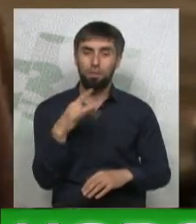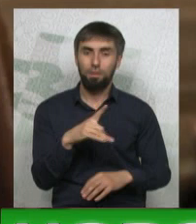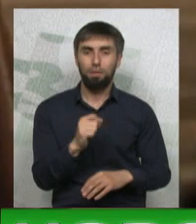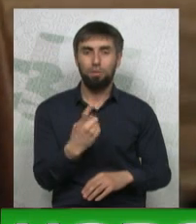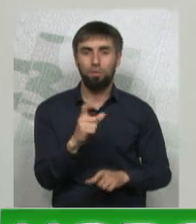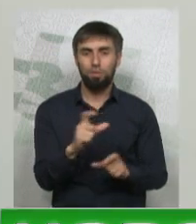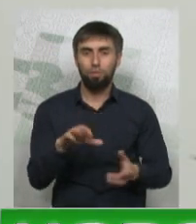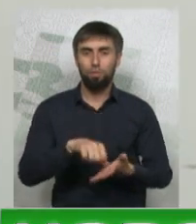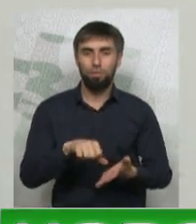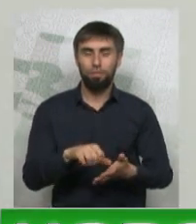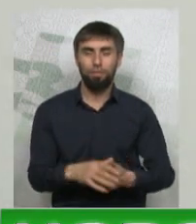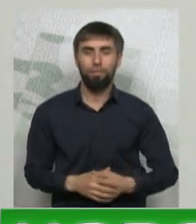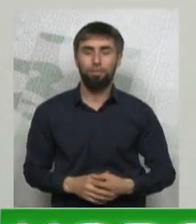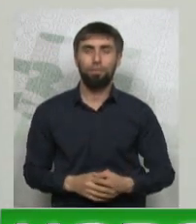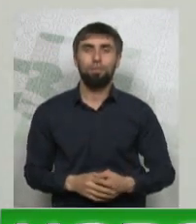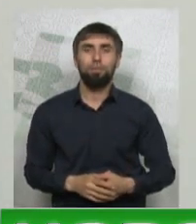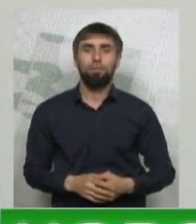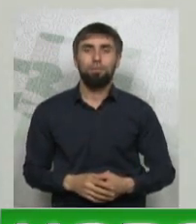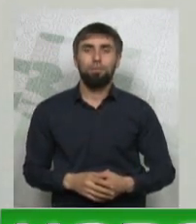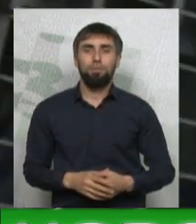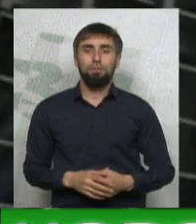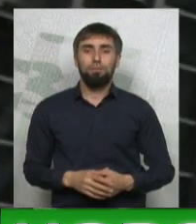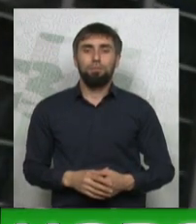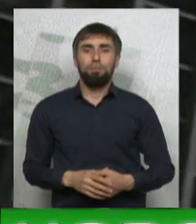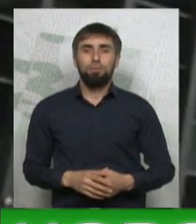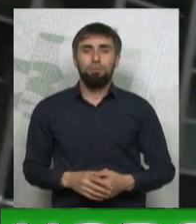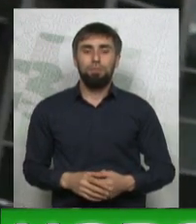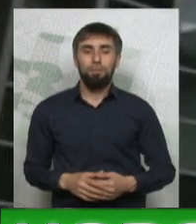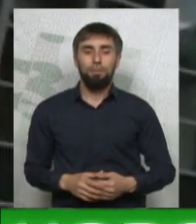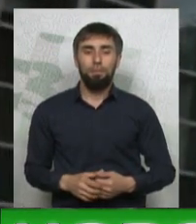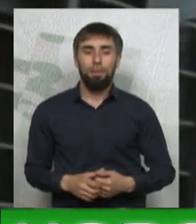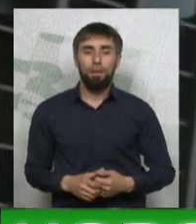человек. Муслим Ганиев, Мухаммед Миржоев, Сулейман Костоев. Новости 24.